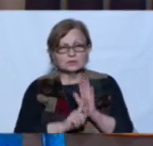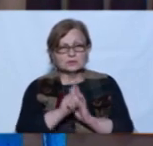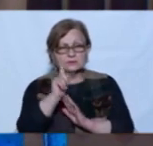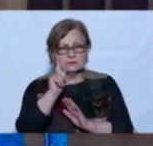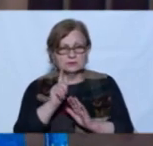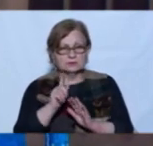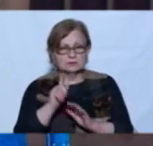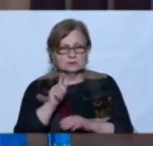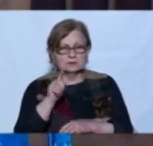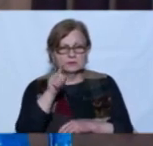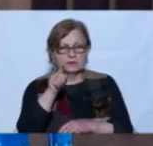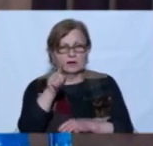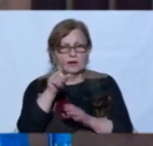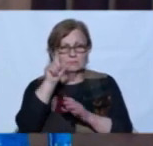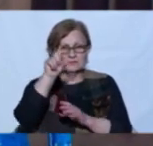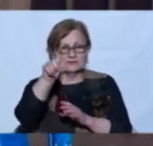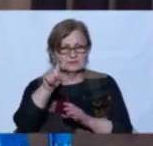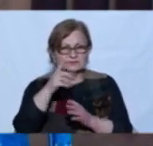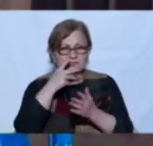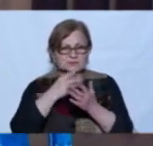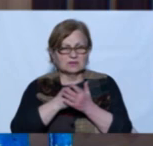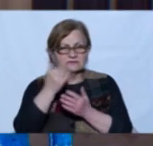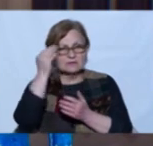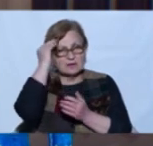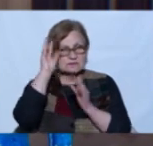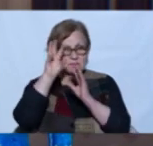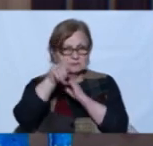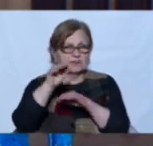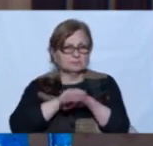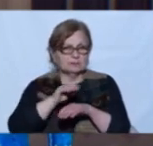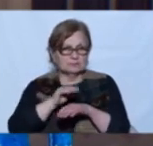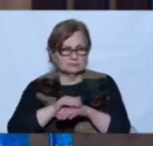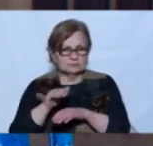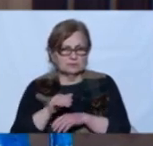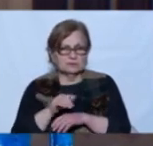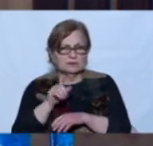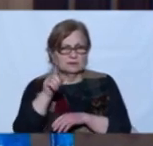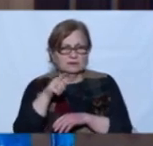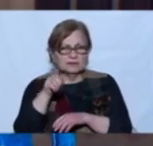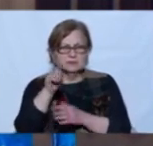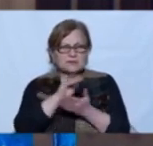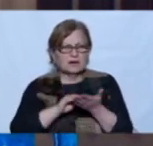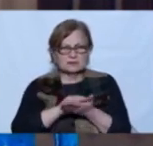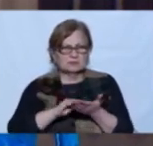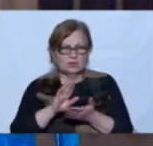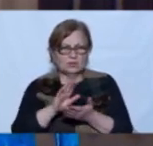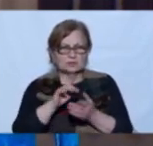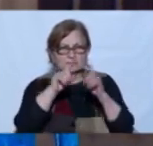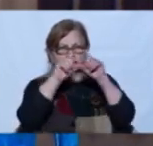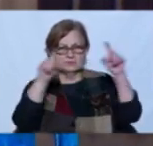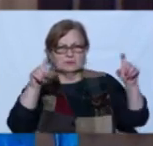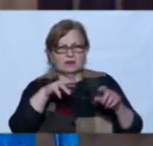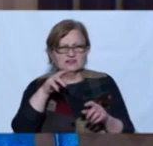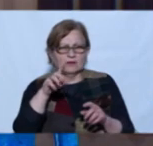ავტორი ამ ნაწილში თავისი მოსაზრების დასაბუთებას. ის კი არ იმეორებს იმ დებულებას,